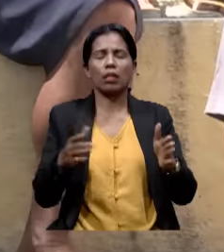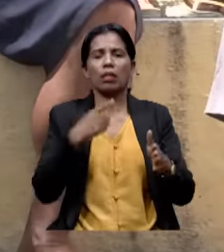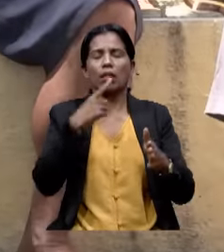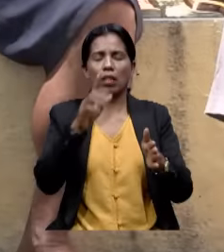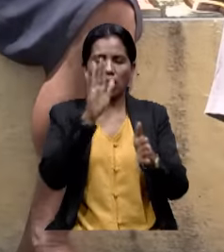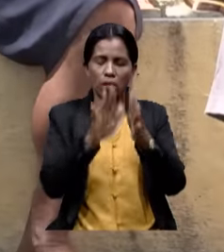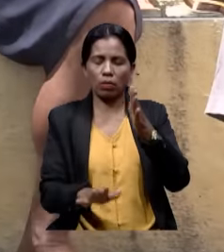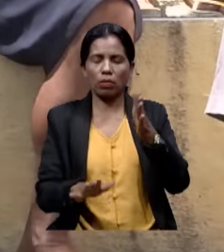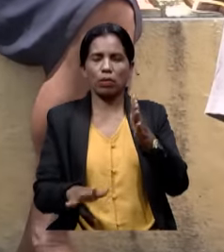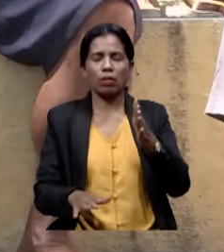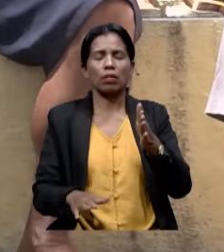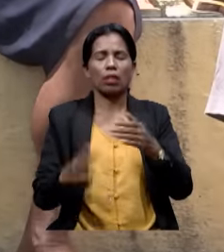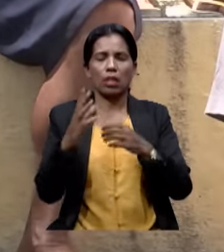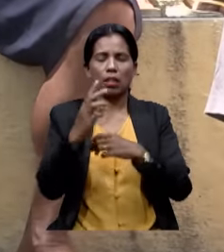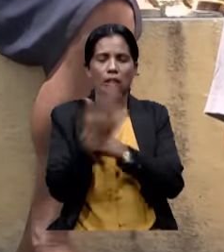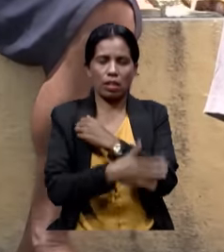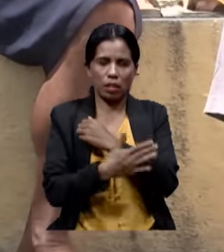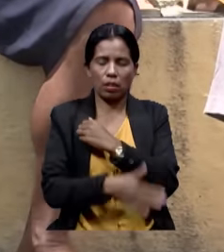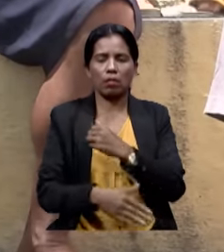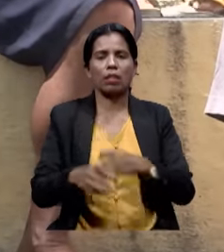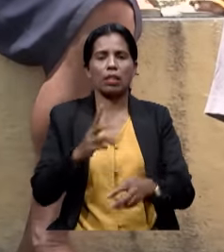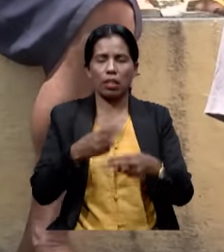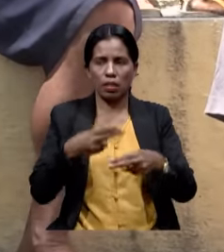nasional. Lalu tidak tahu umur saya lebar, masih kali kamu